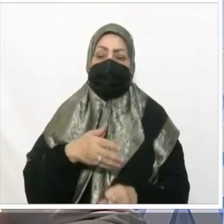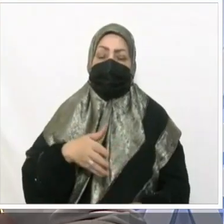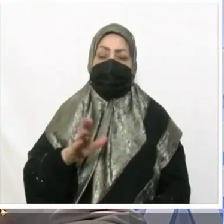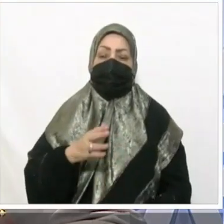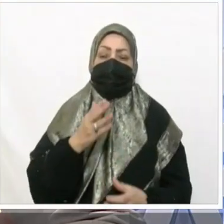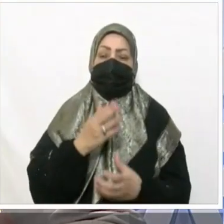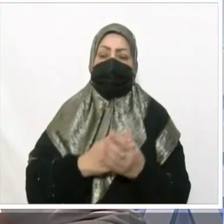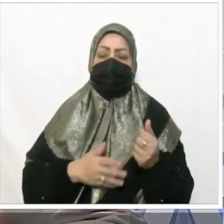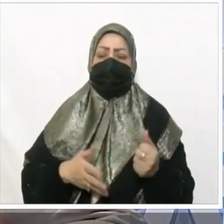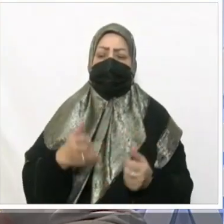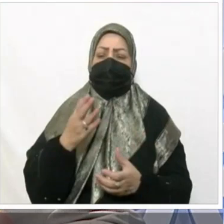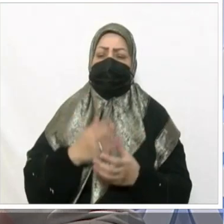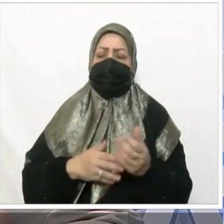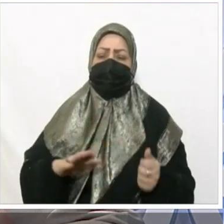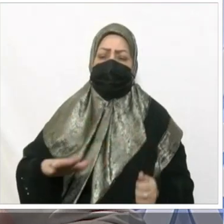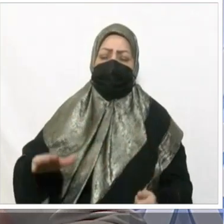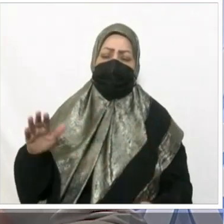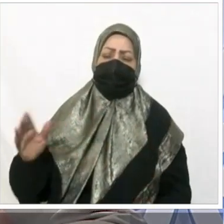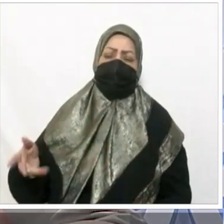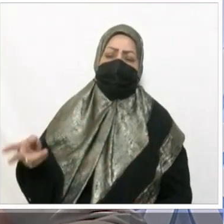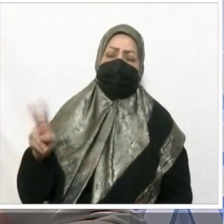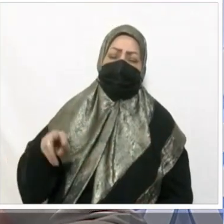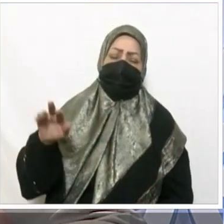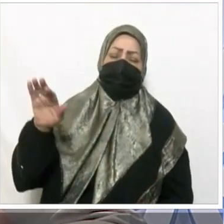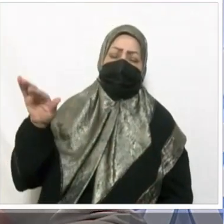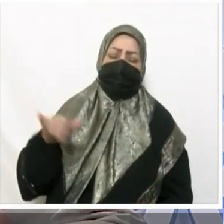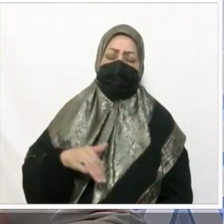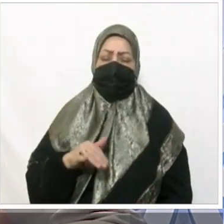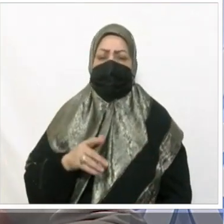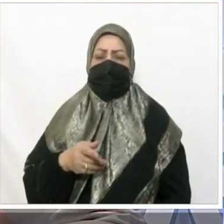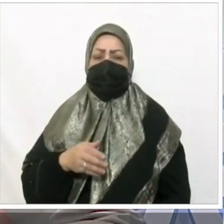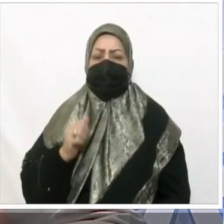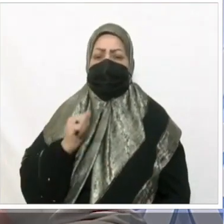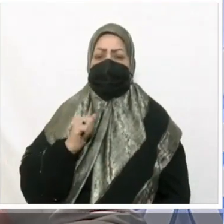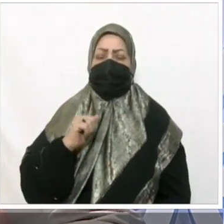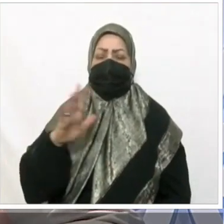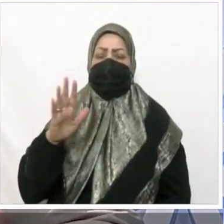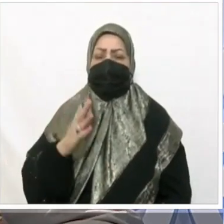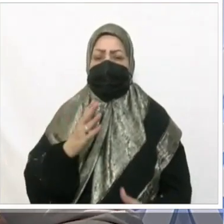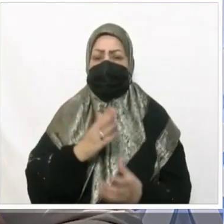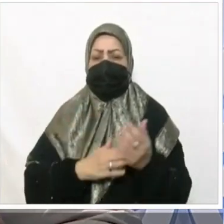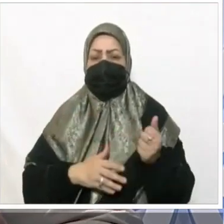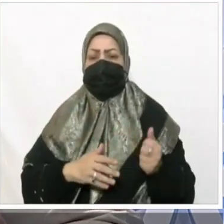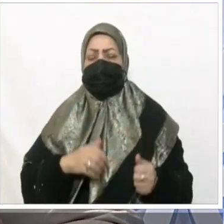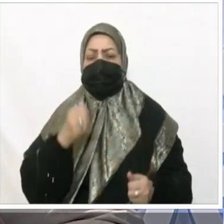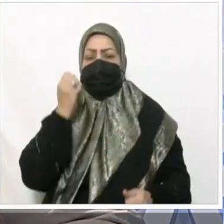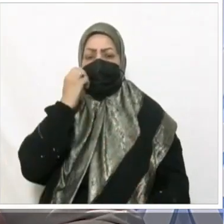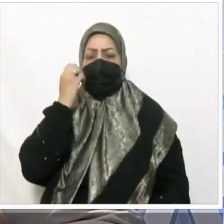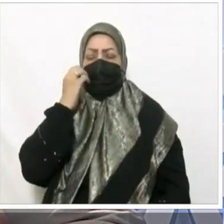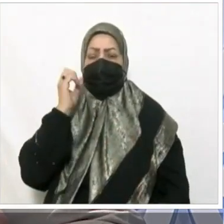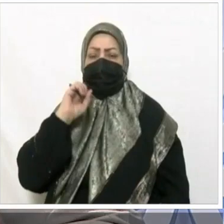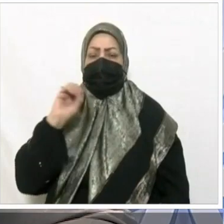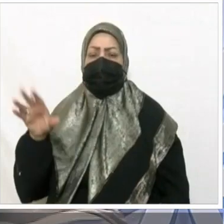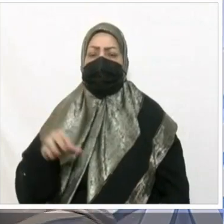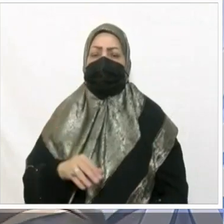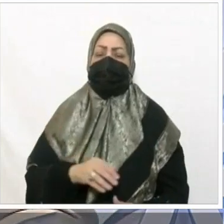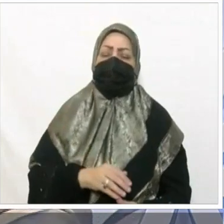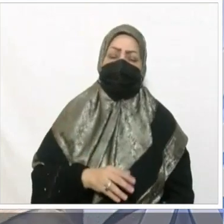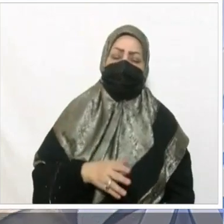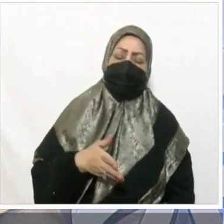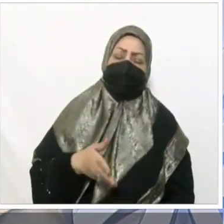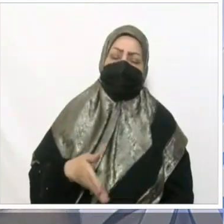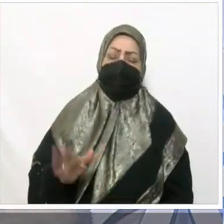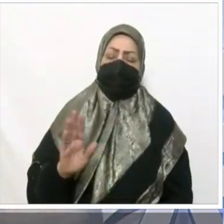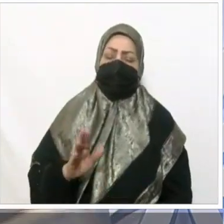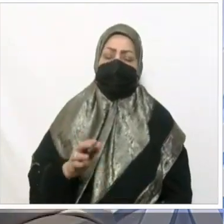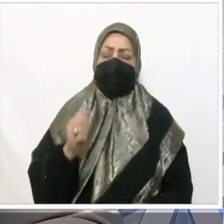آخره. خلي نجيب الآن، خلي نستقبل عفوا اتصالات. ثم معنا مودة من مصرات. نعم يا